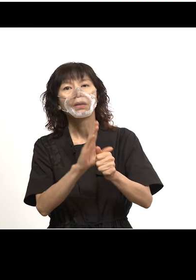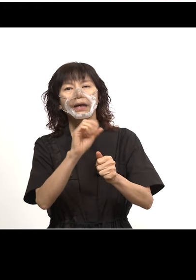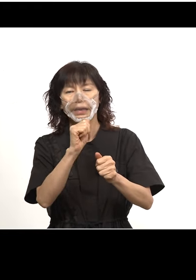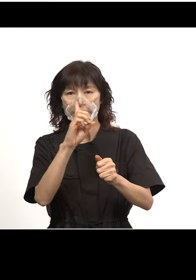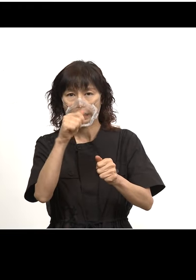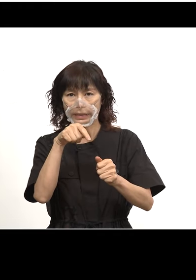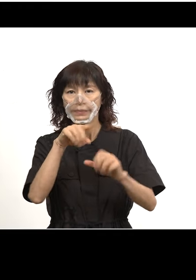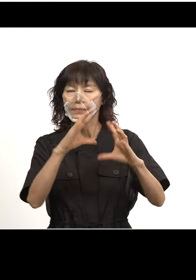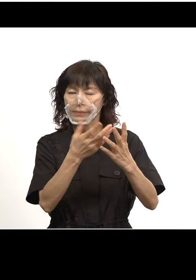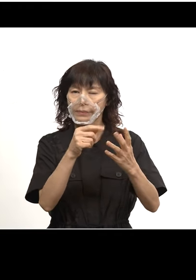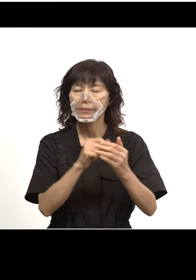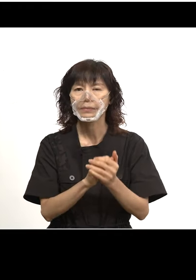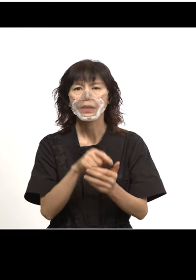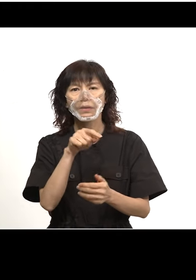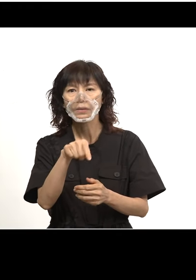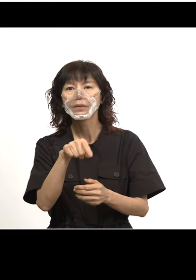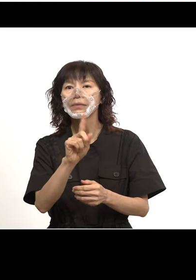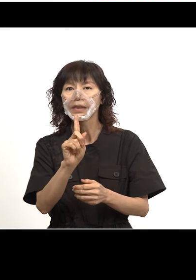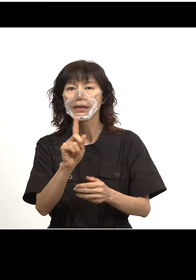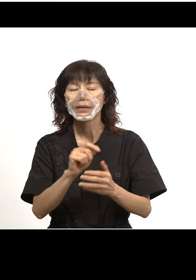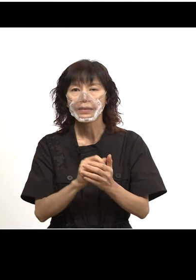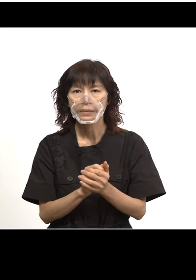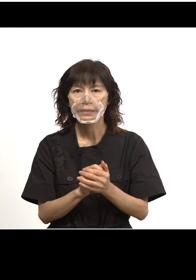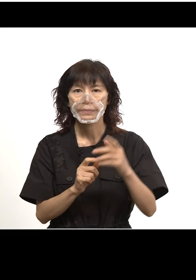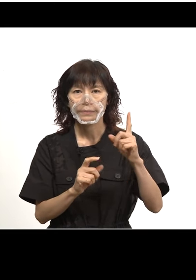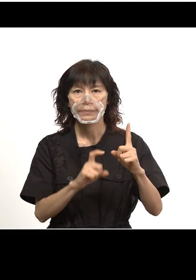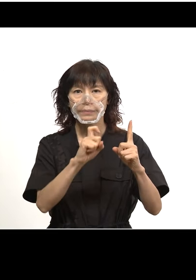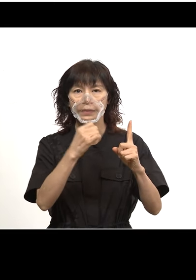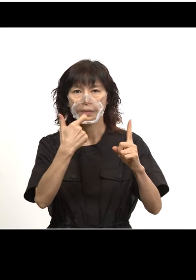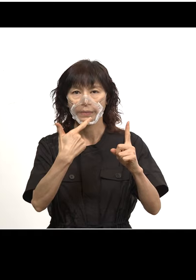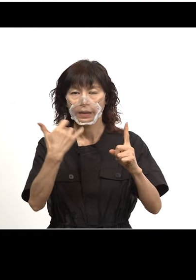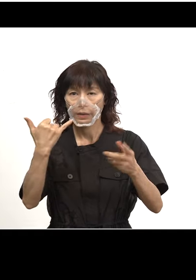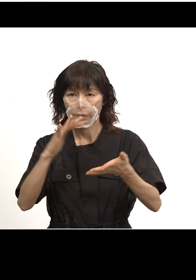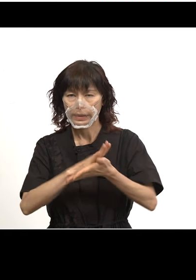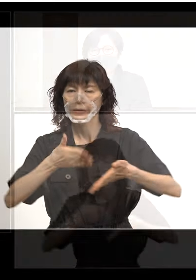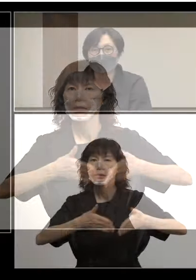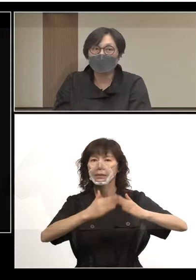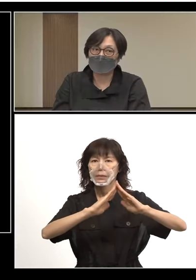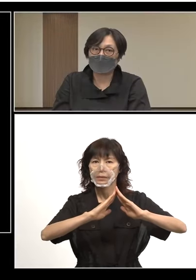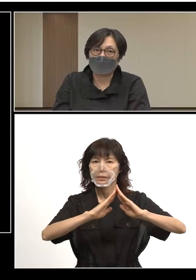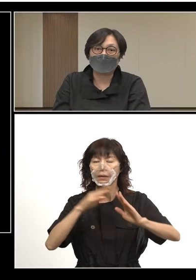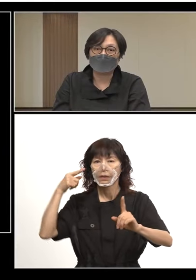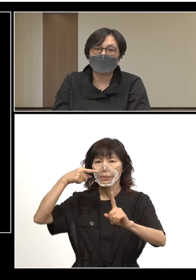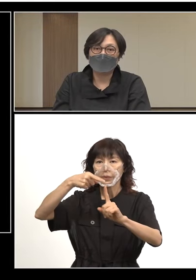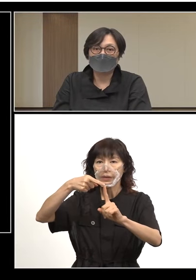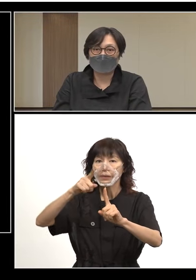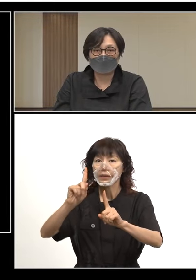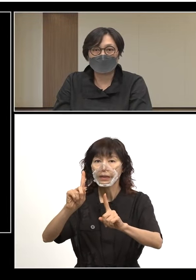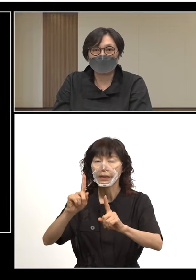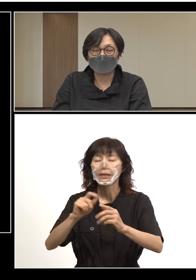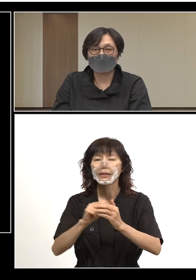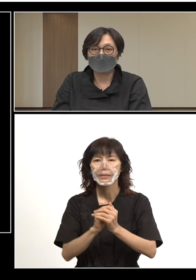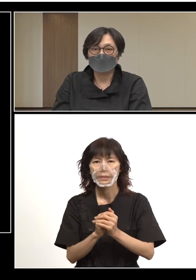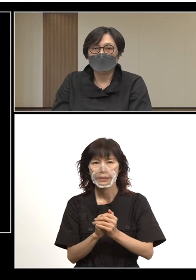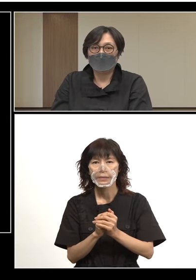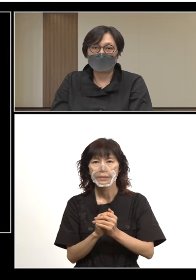港展能藝術會。咁展能藝術會咧其實係喺1986年開始成立嘅，其實個目的好簡單嘅，其實就係